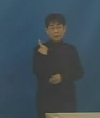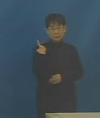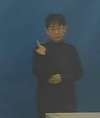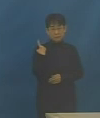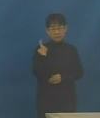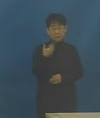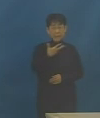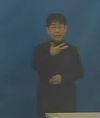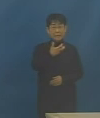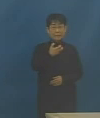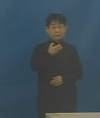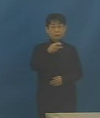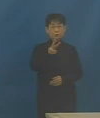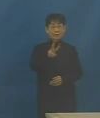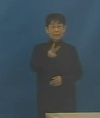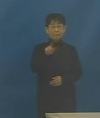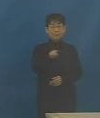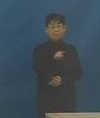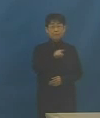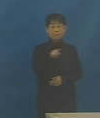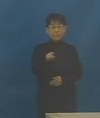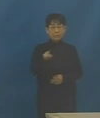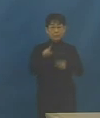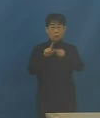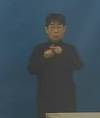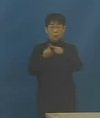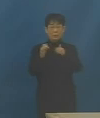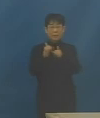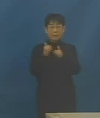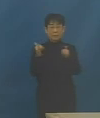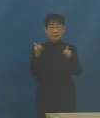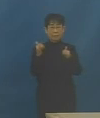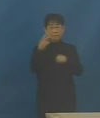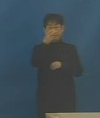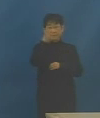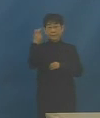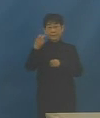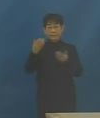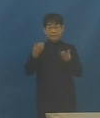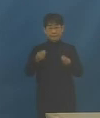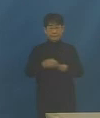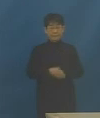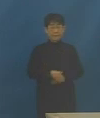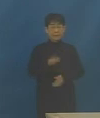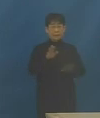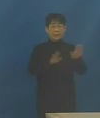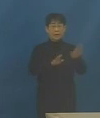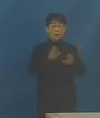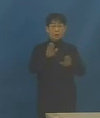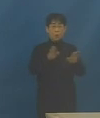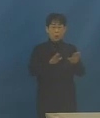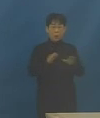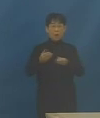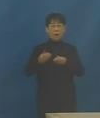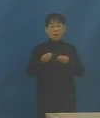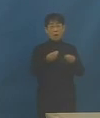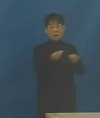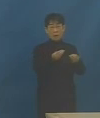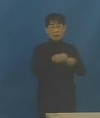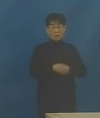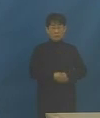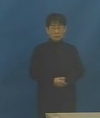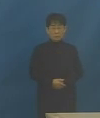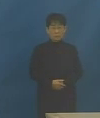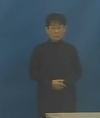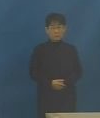83名の陽性者ということになりました傾向は相変わらずでございます